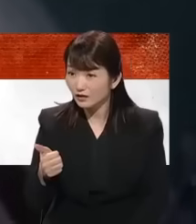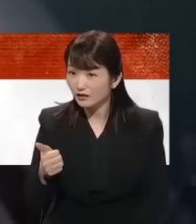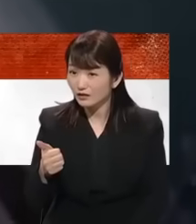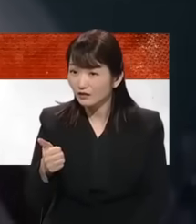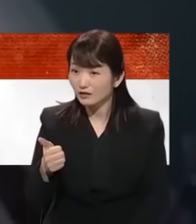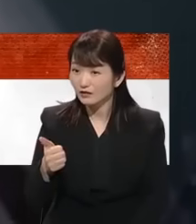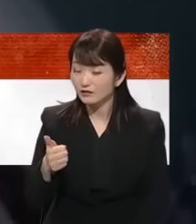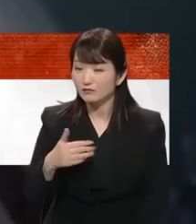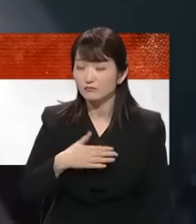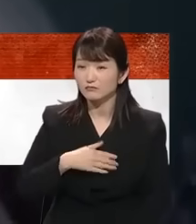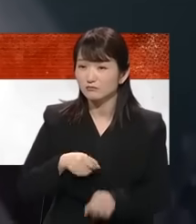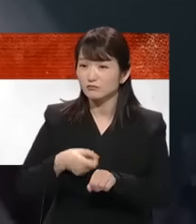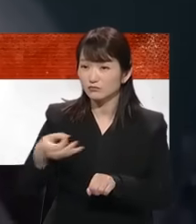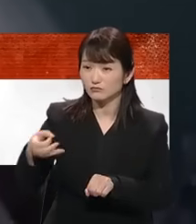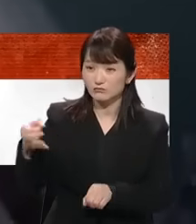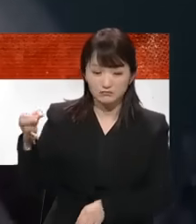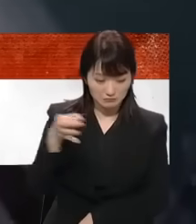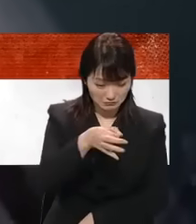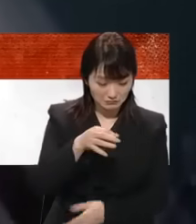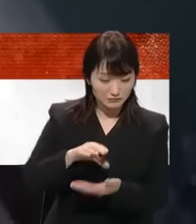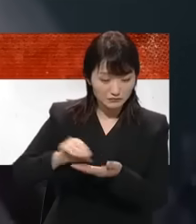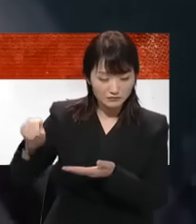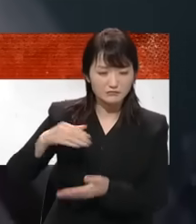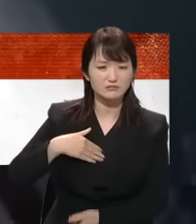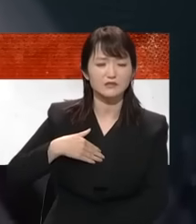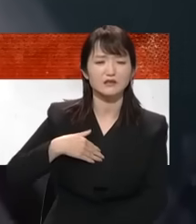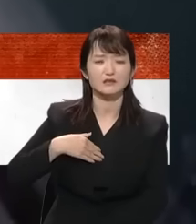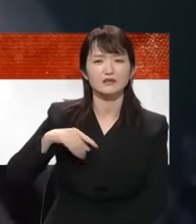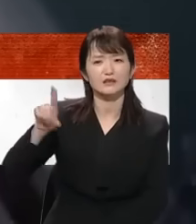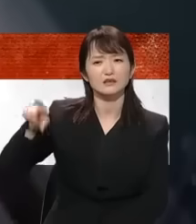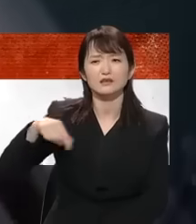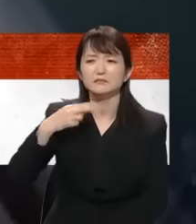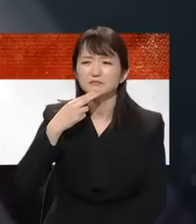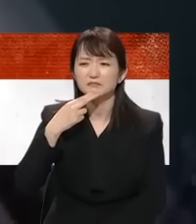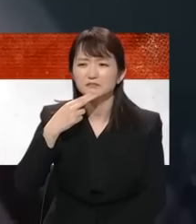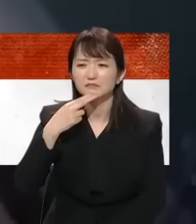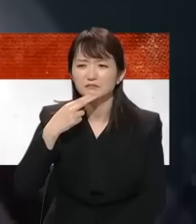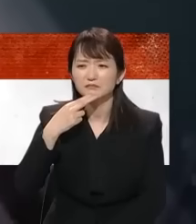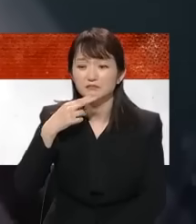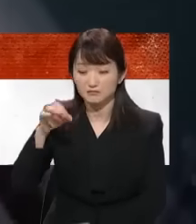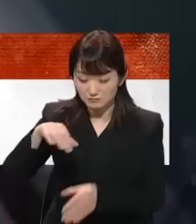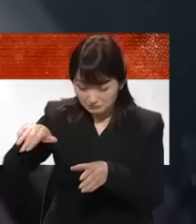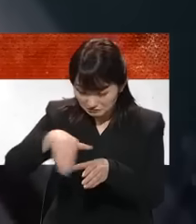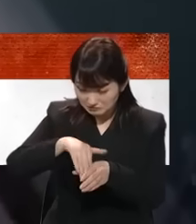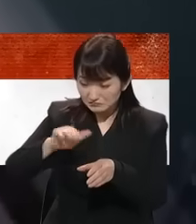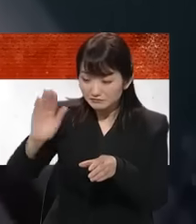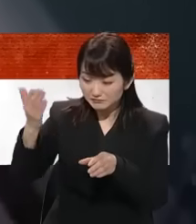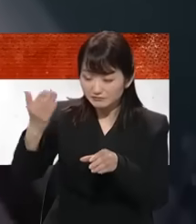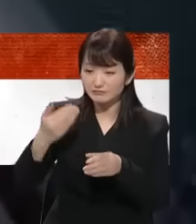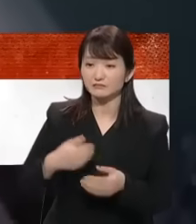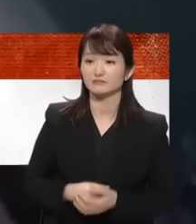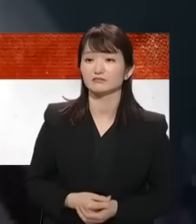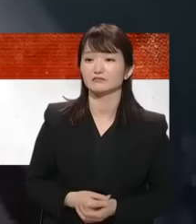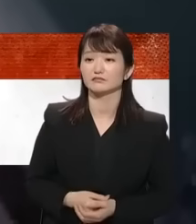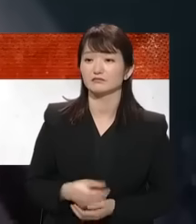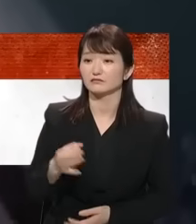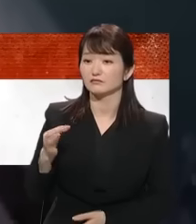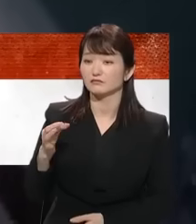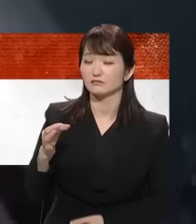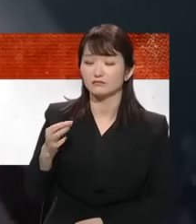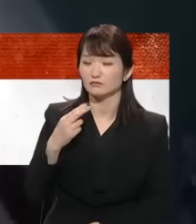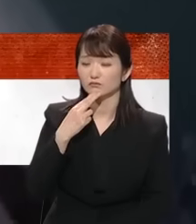부가 빼고 가세요 그랬더니 카드가 없다고 그랬어요 또 그래 갖고 이금 하시면 돼요 그랬더니 돈이 하나도 없는